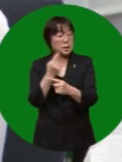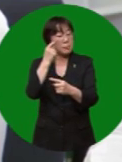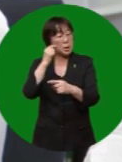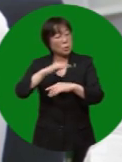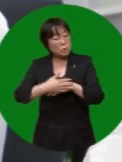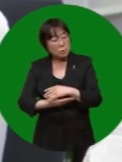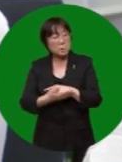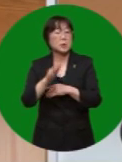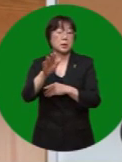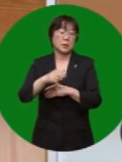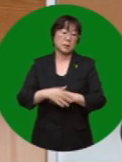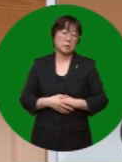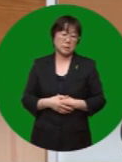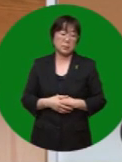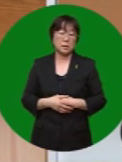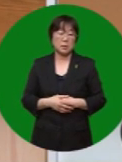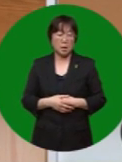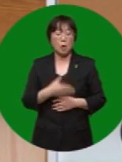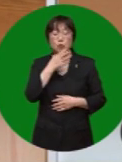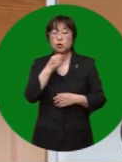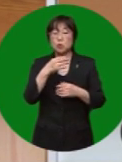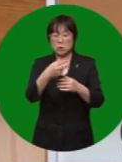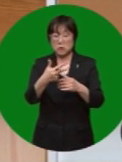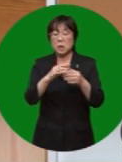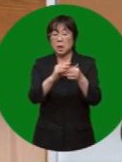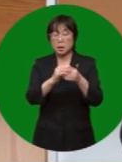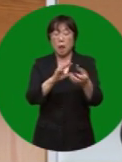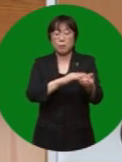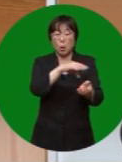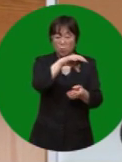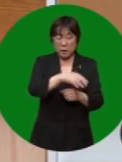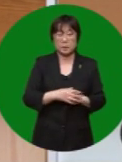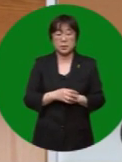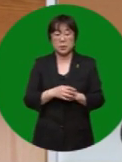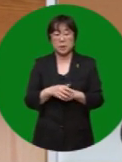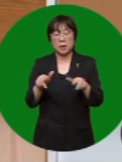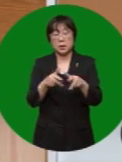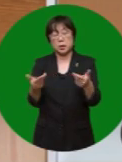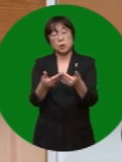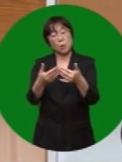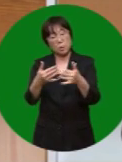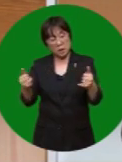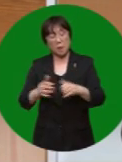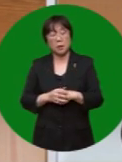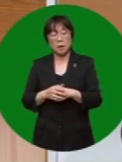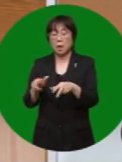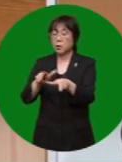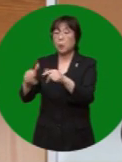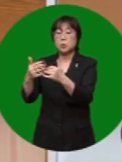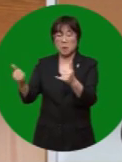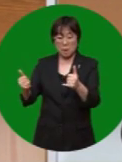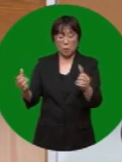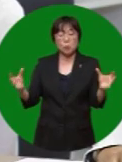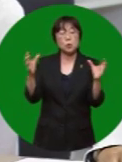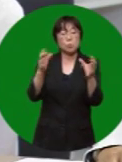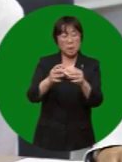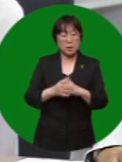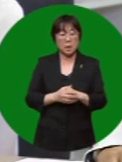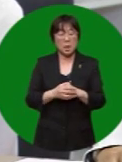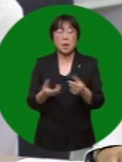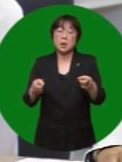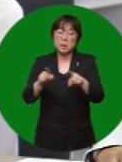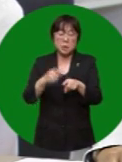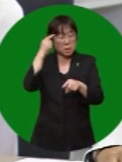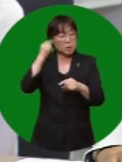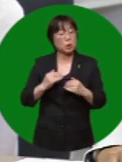が向けられていない、そういう福祉関係の病院の方や事業者の方、それと、まあ、行政の方も含めて一緒